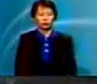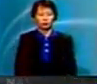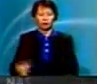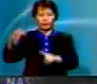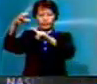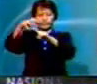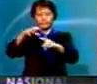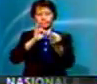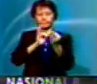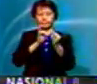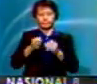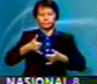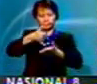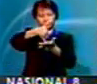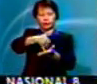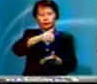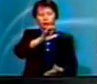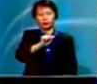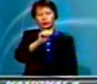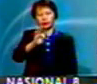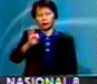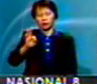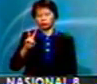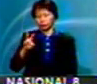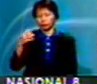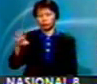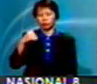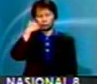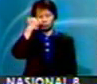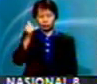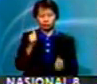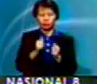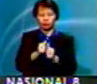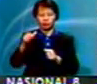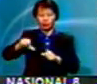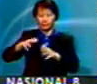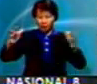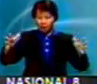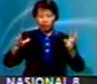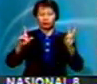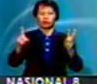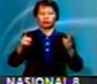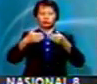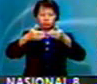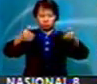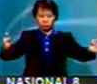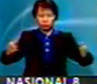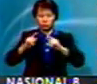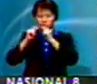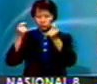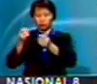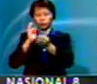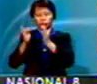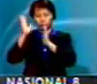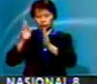Kejohanan futsal Piala AFF 2014. Selepas dimalukan Indonesia dengan kekalahan besar 6-1 dalam perlawanan pembukaan, skuad futsal